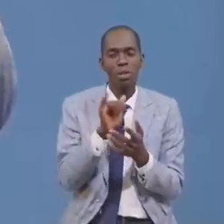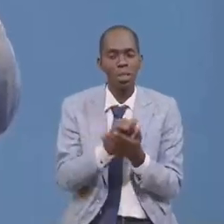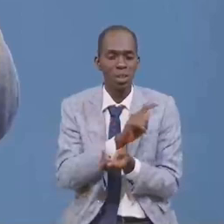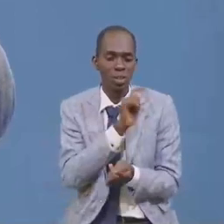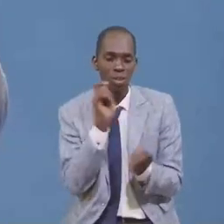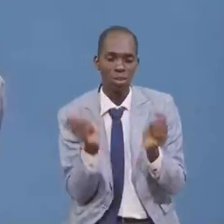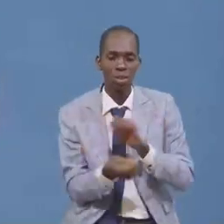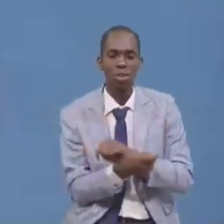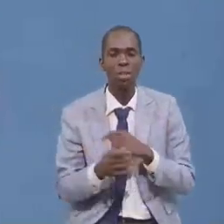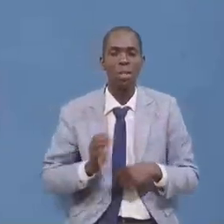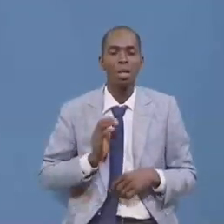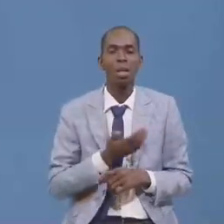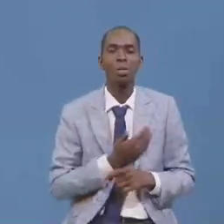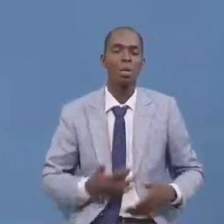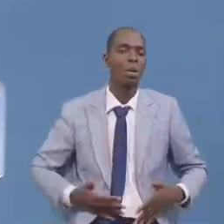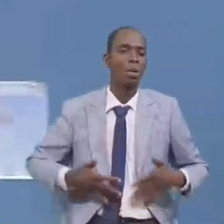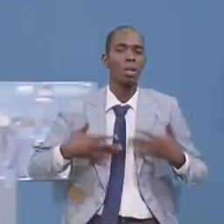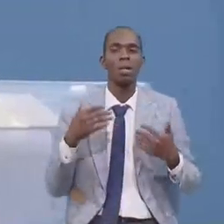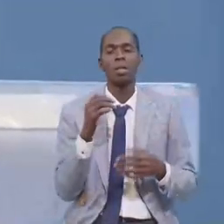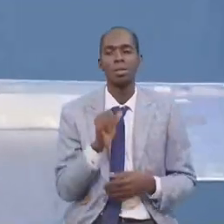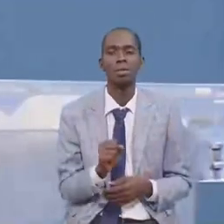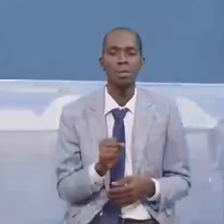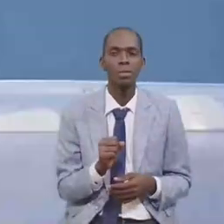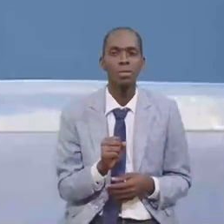Affamés de la des paroles qui changent les vies.